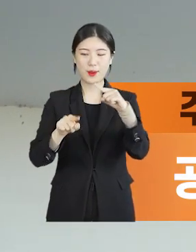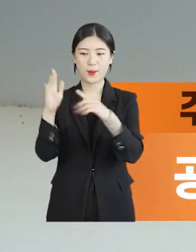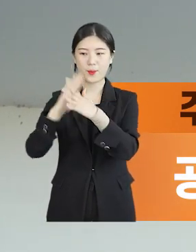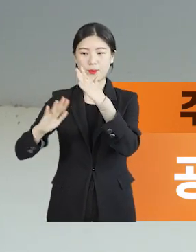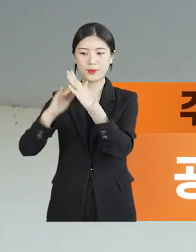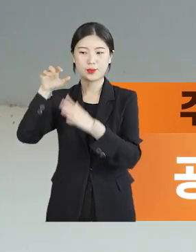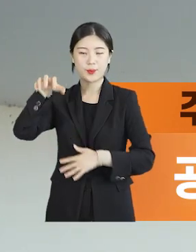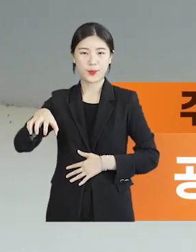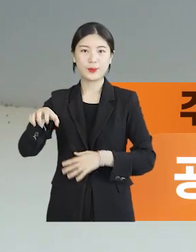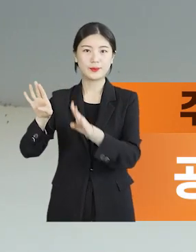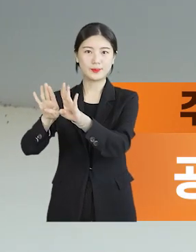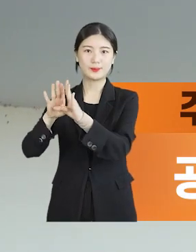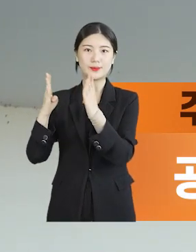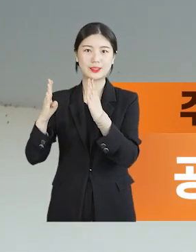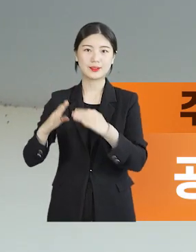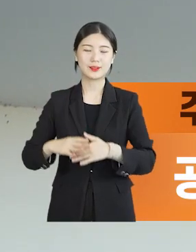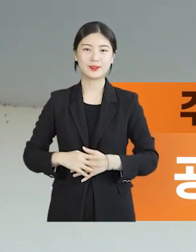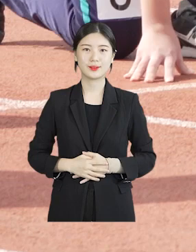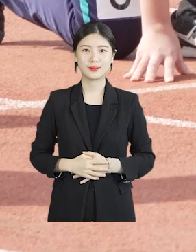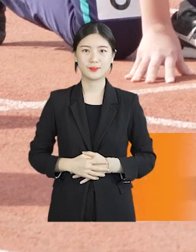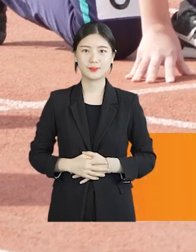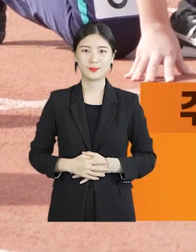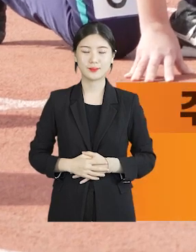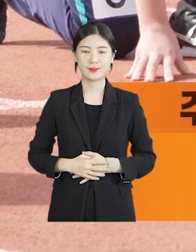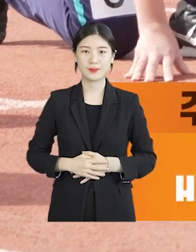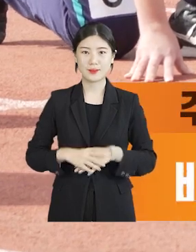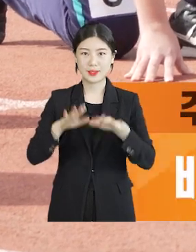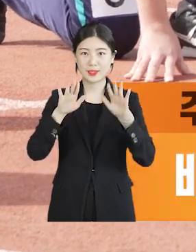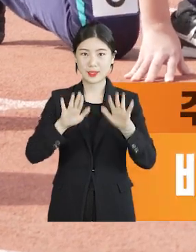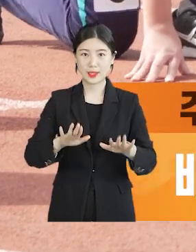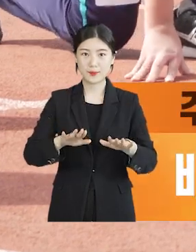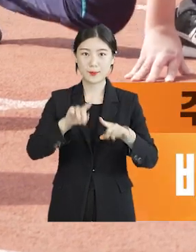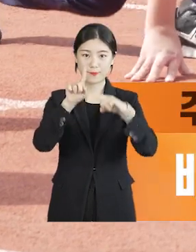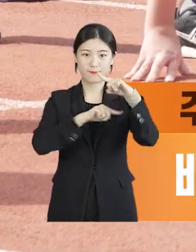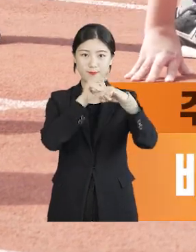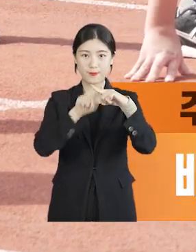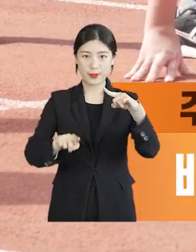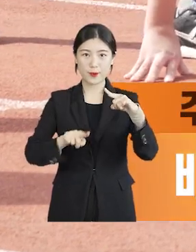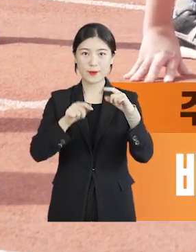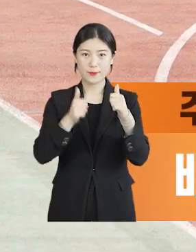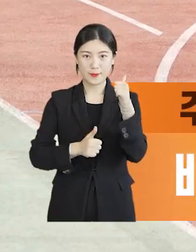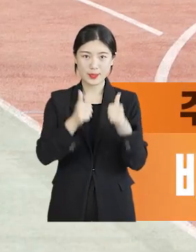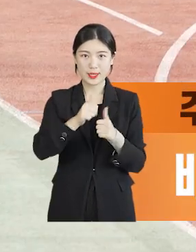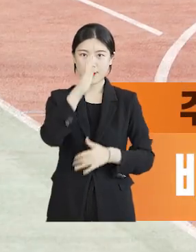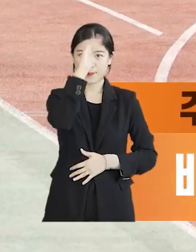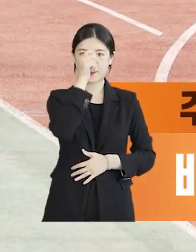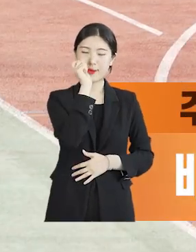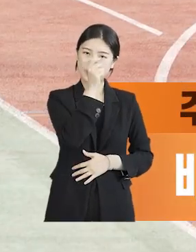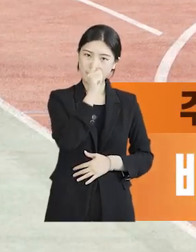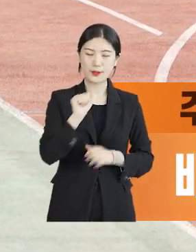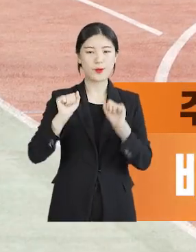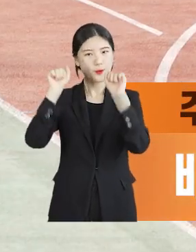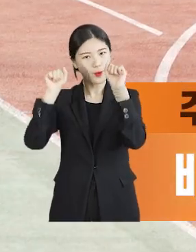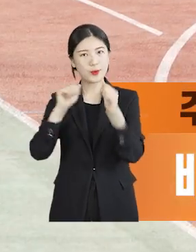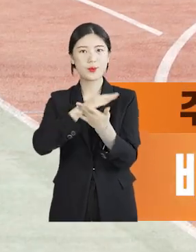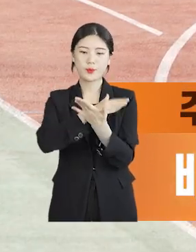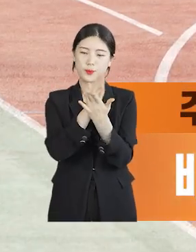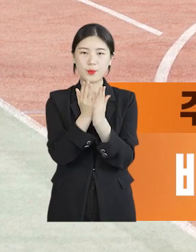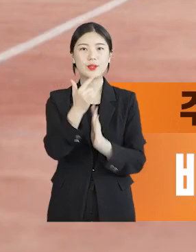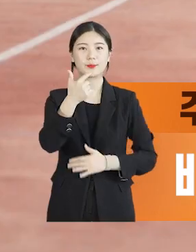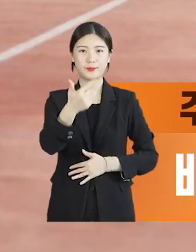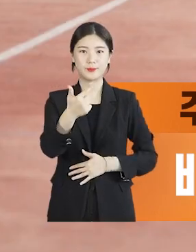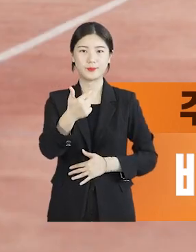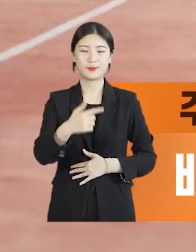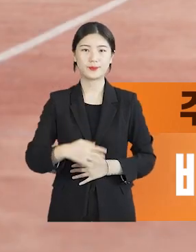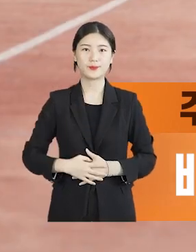공주시 일원에서 열렸습니다. 이번 체육대회에서는 배드민턴, 역도, e스포츠 등